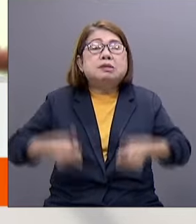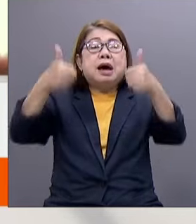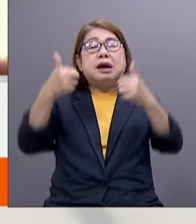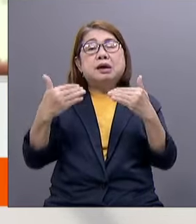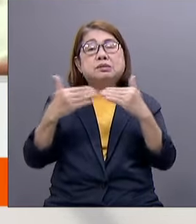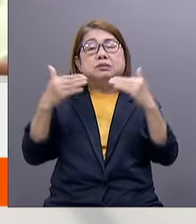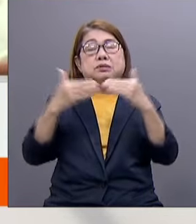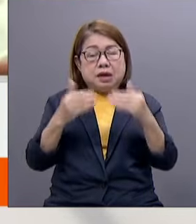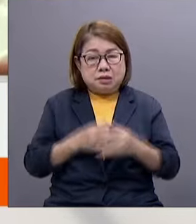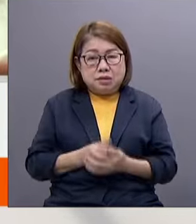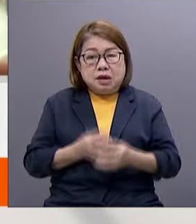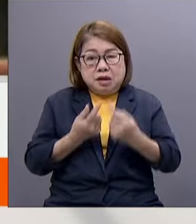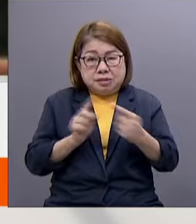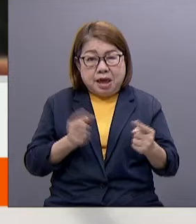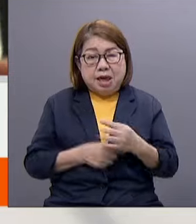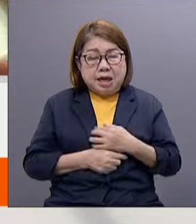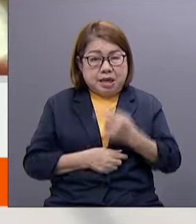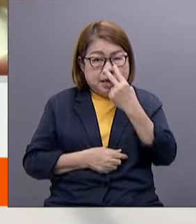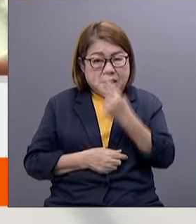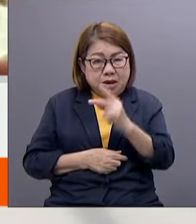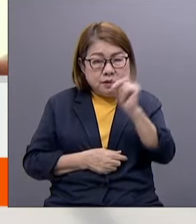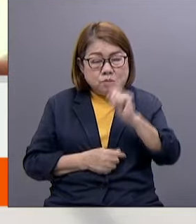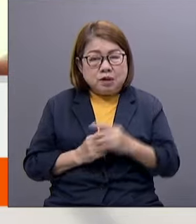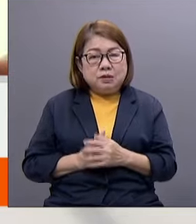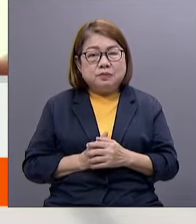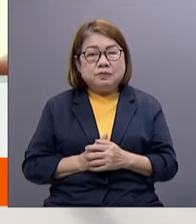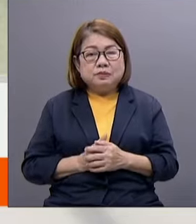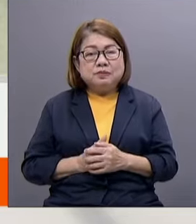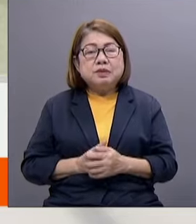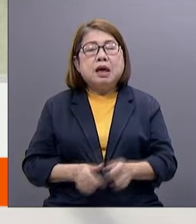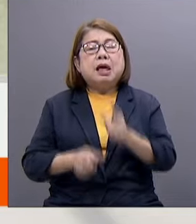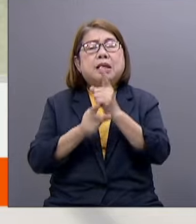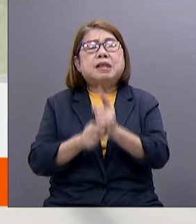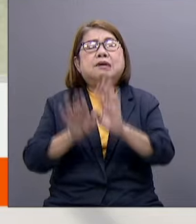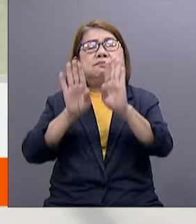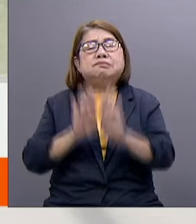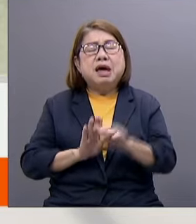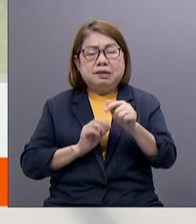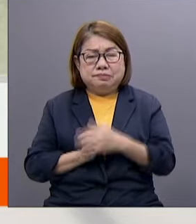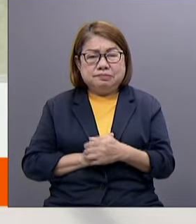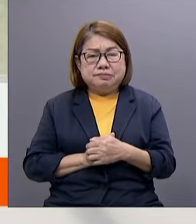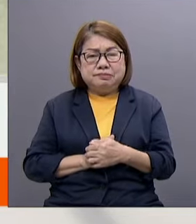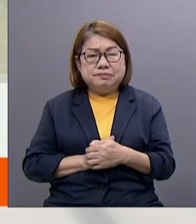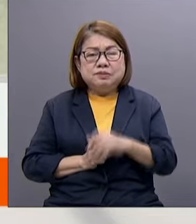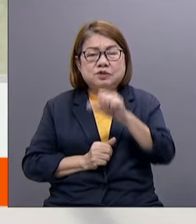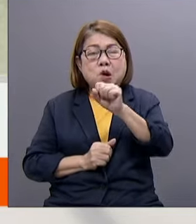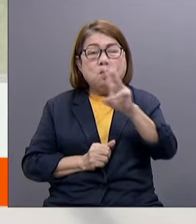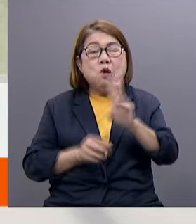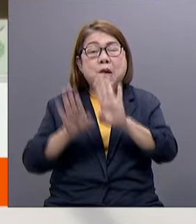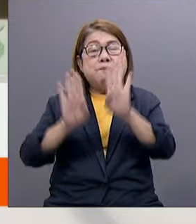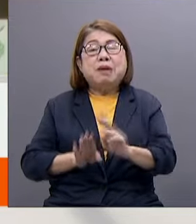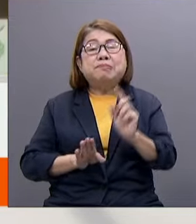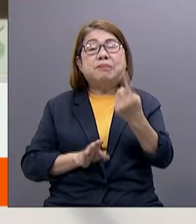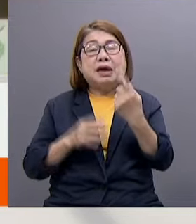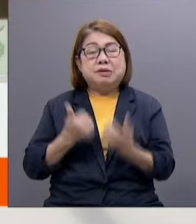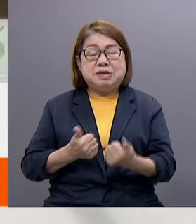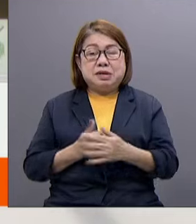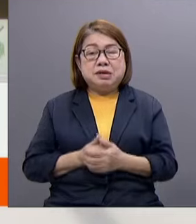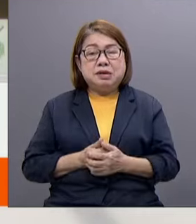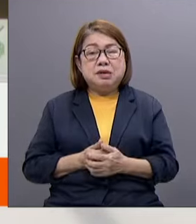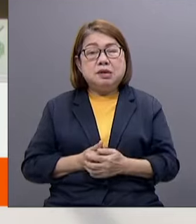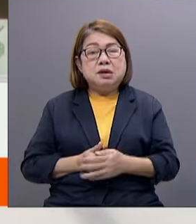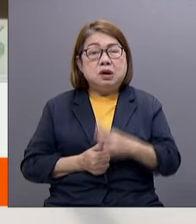ะและสิ่งที่เห็นอีกอย่างก็คือว่าระบบแบบนี้ระบบการเลือกแบบนี้มันทำให้คนที่ได้รับ